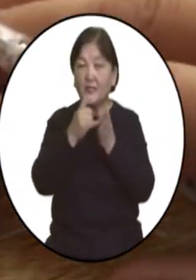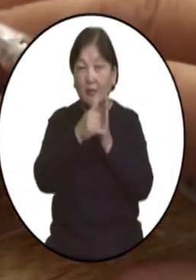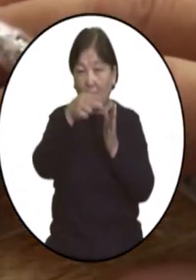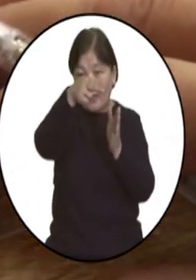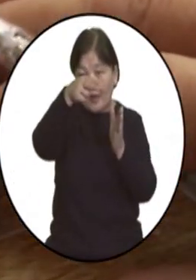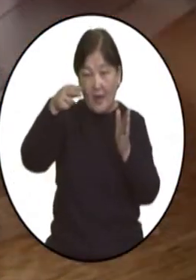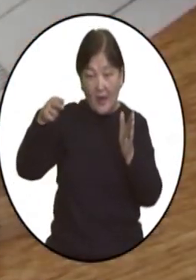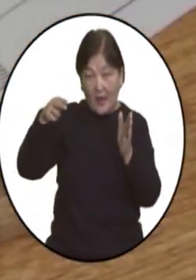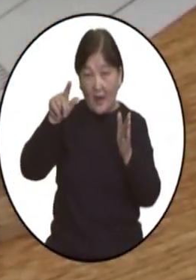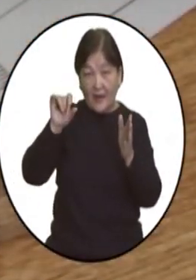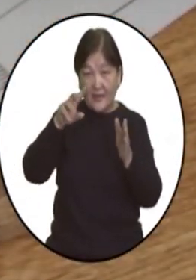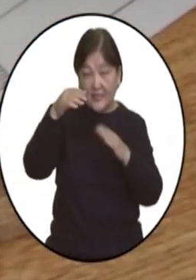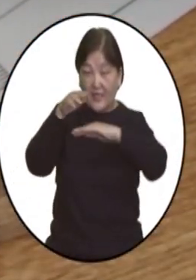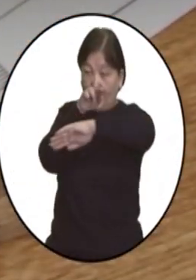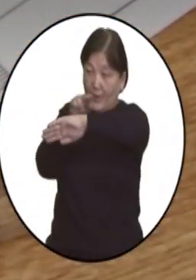харилцан параллелаар